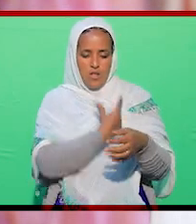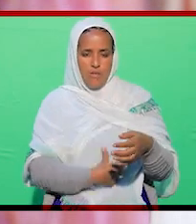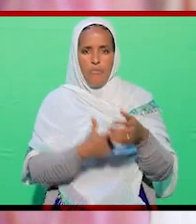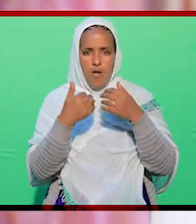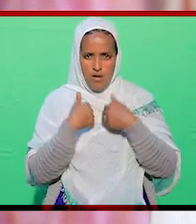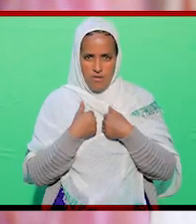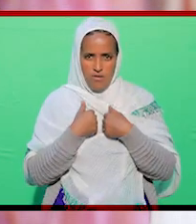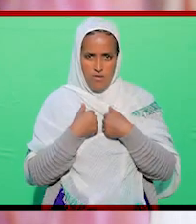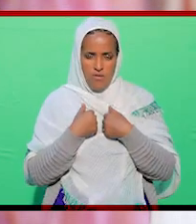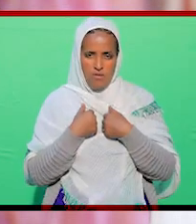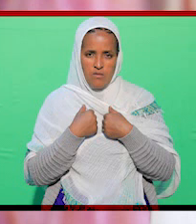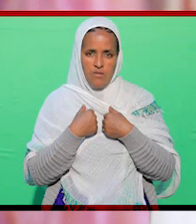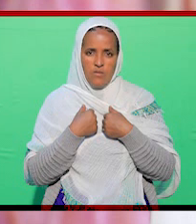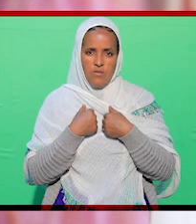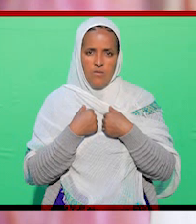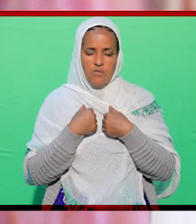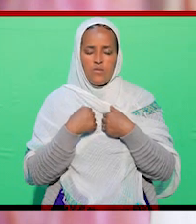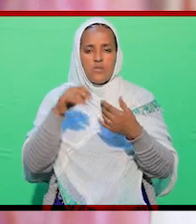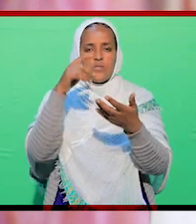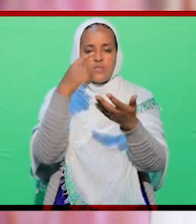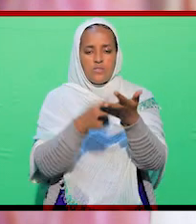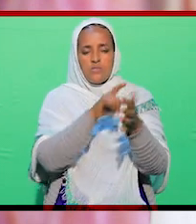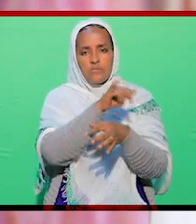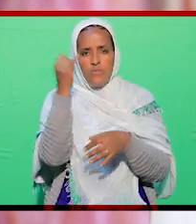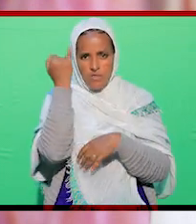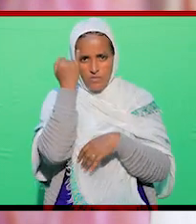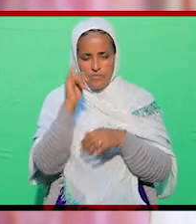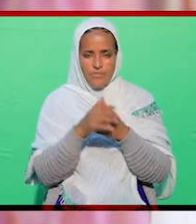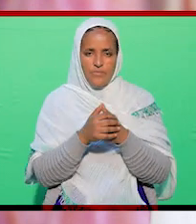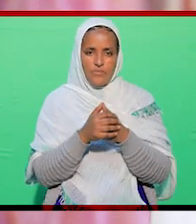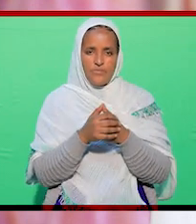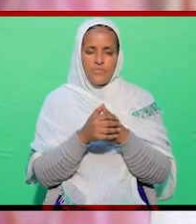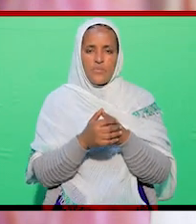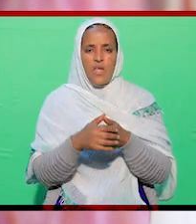አምስቱስ ልባሞች። እንግዲህ አስቡ፣